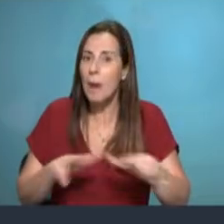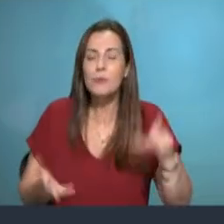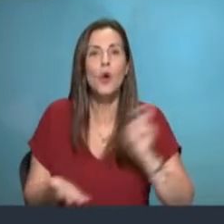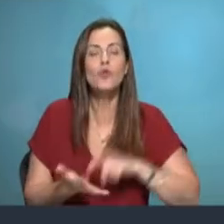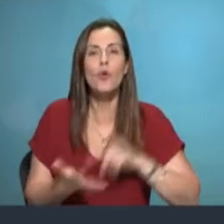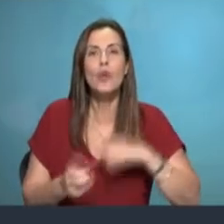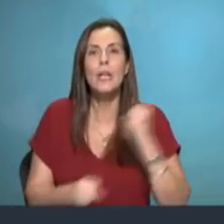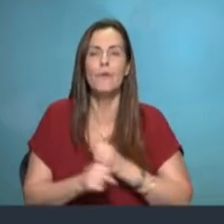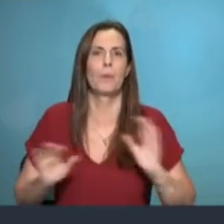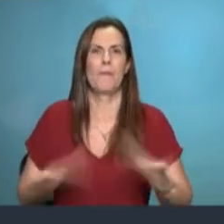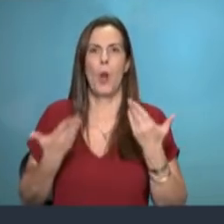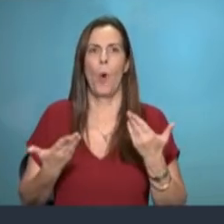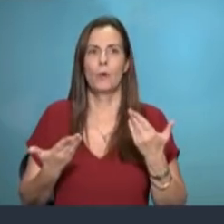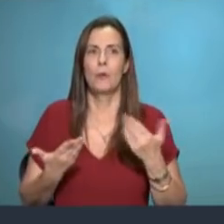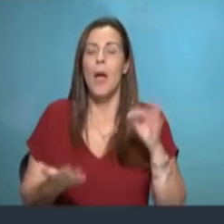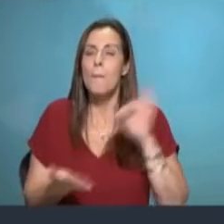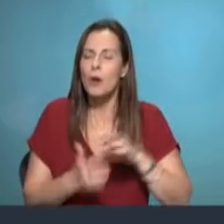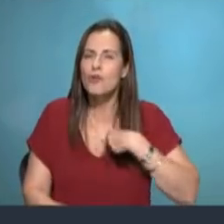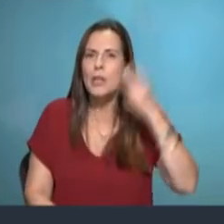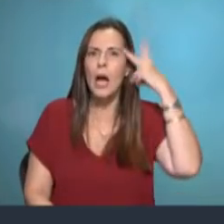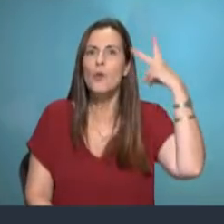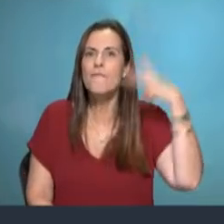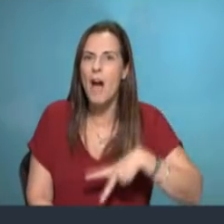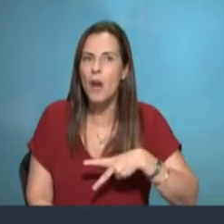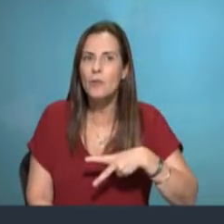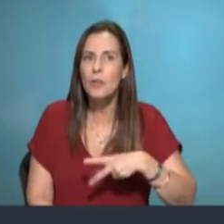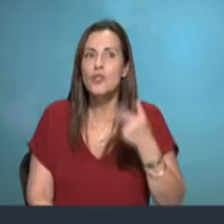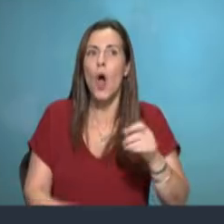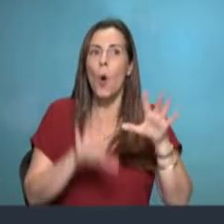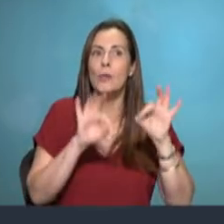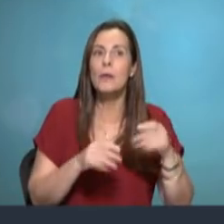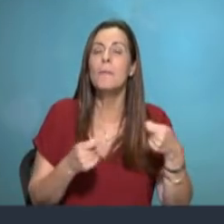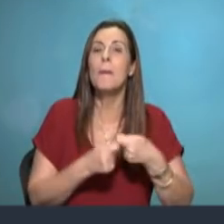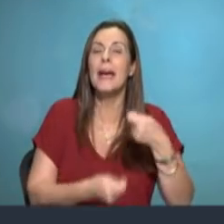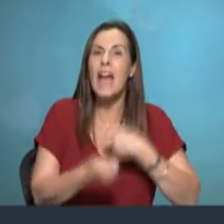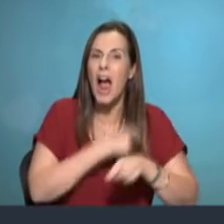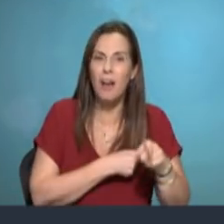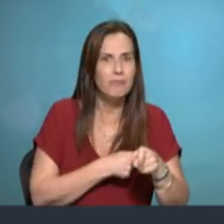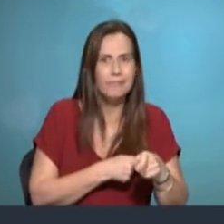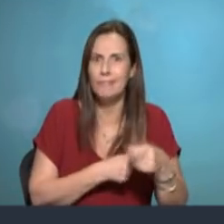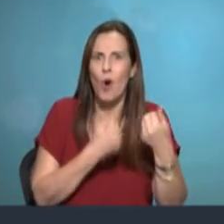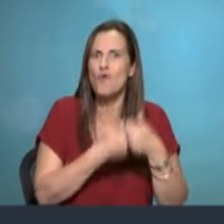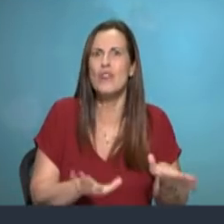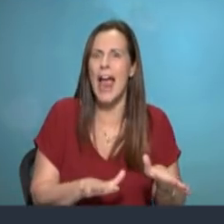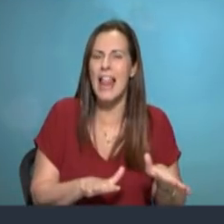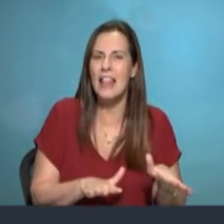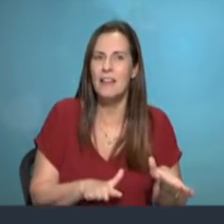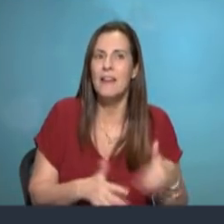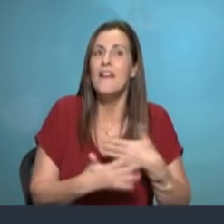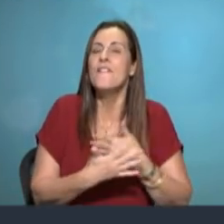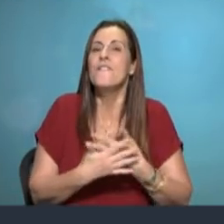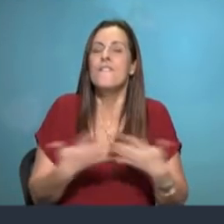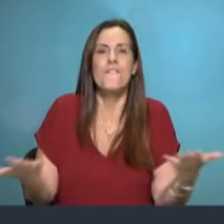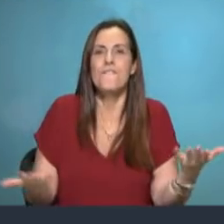לפעול בבהילות. ברגע שאנחנו הבנו שערוץ 10 מבחינה כלכלית הוא ערוץ כושל, ואין